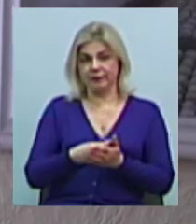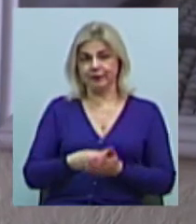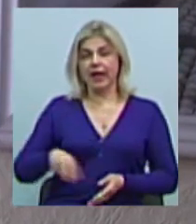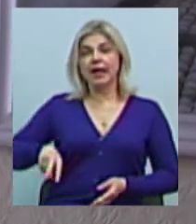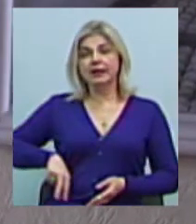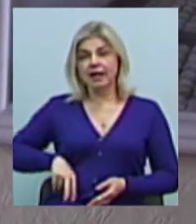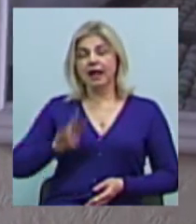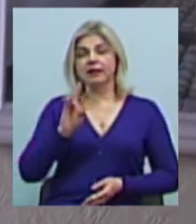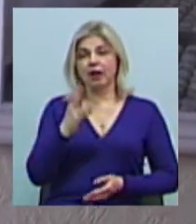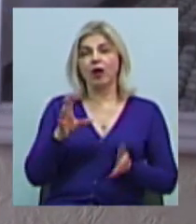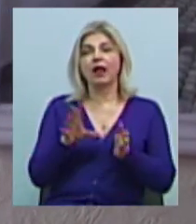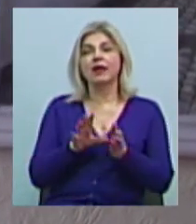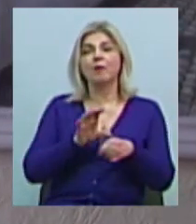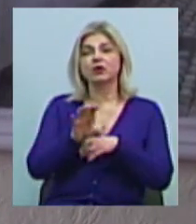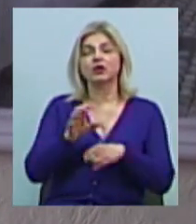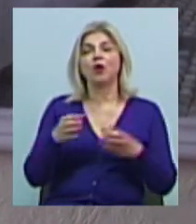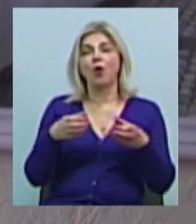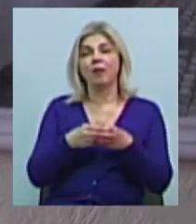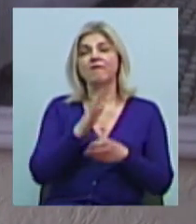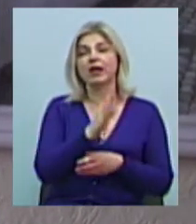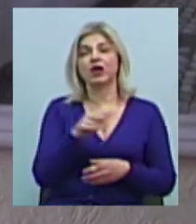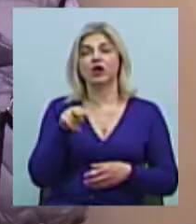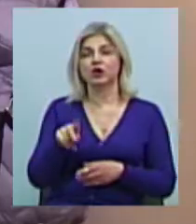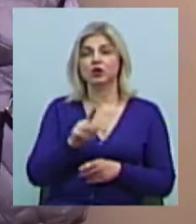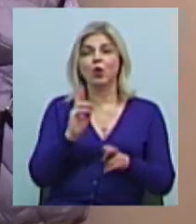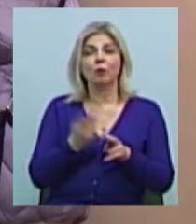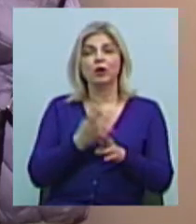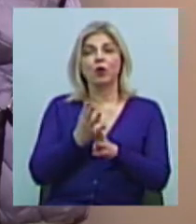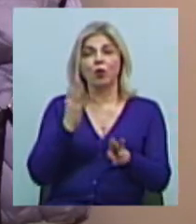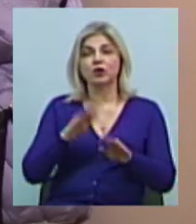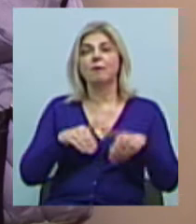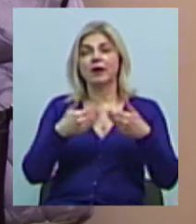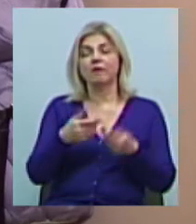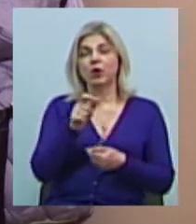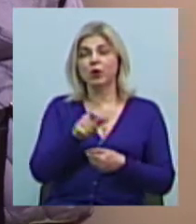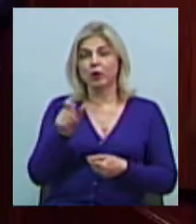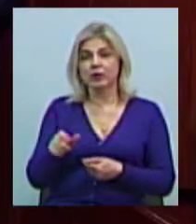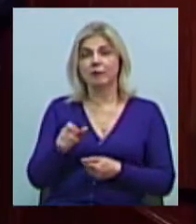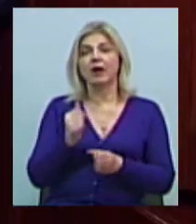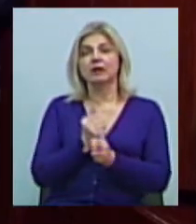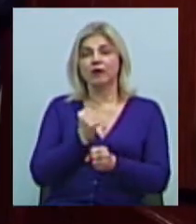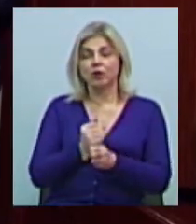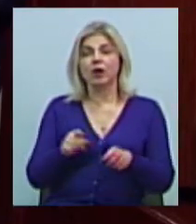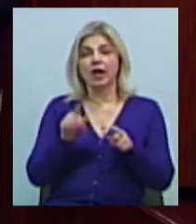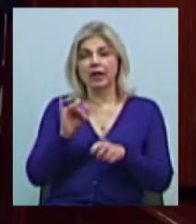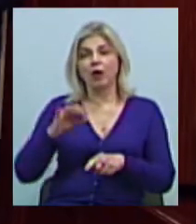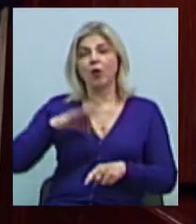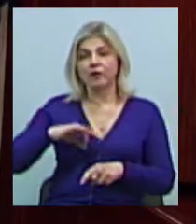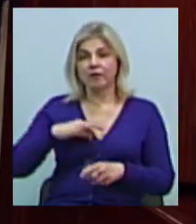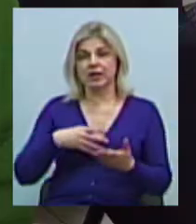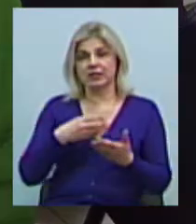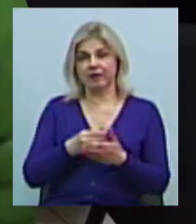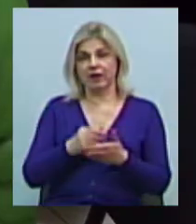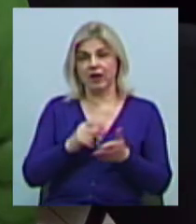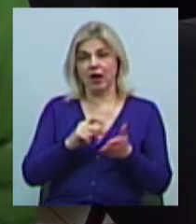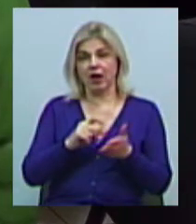Миколаївської енергопостачальної компанії Валентин Лінченко, аби уникнути черг, пропонує споживачам електроенергії створювати та користуватись власним